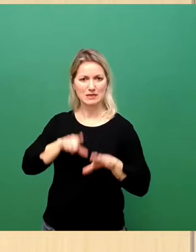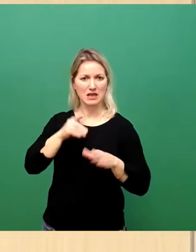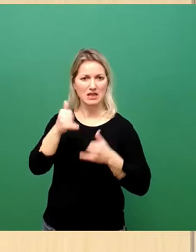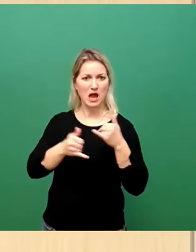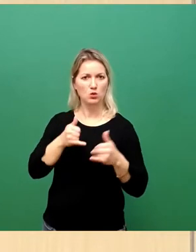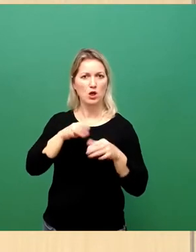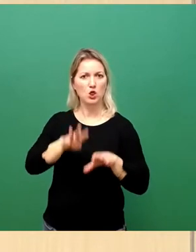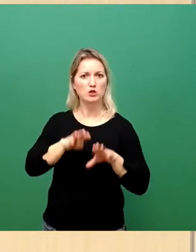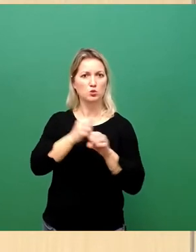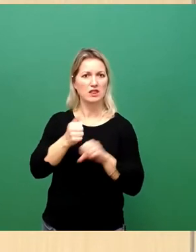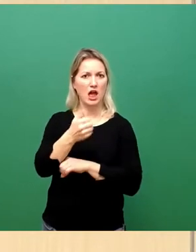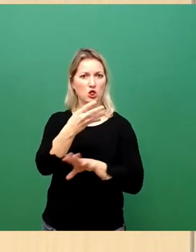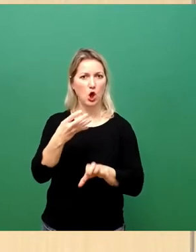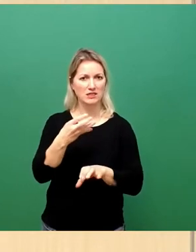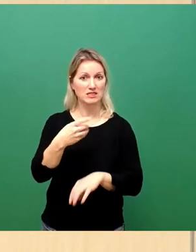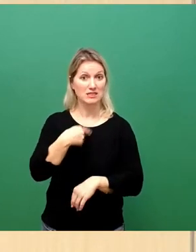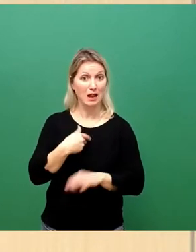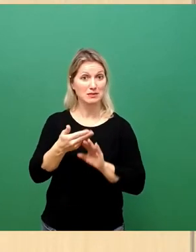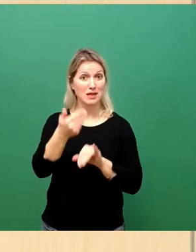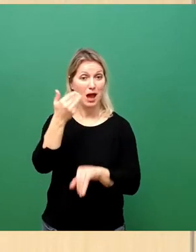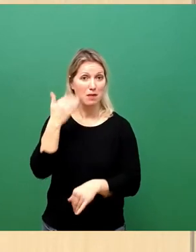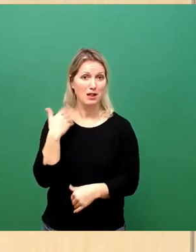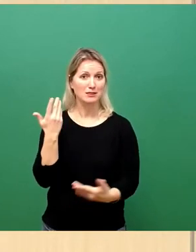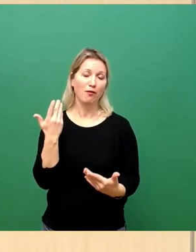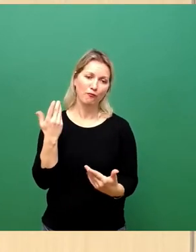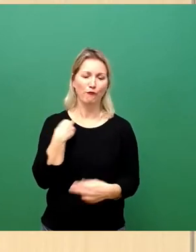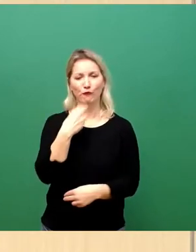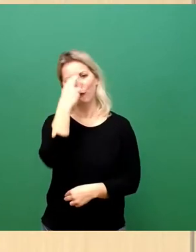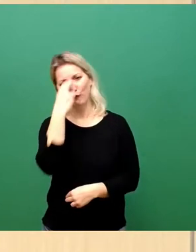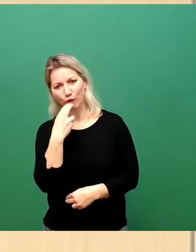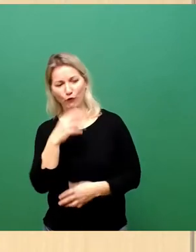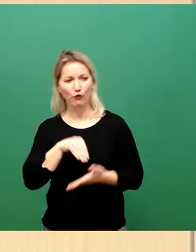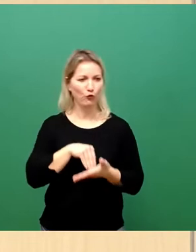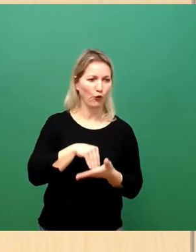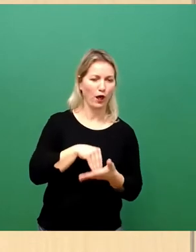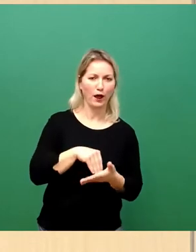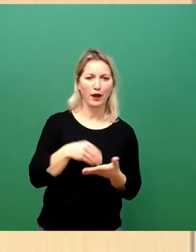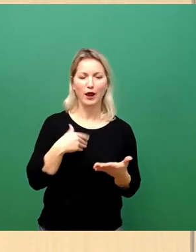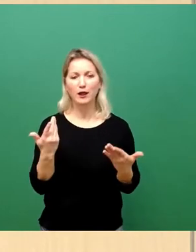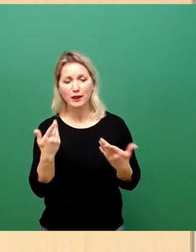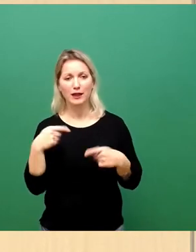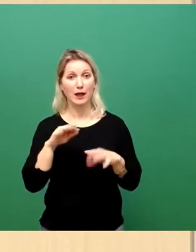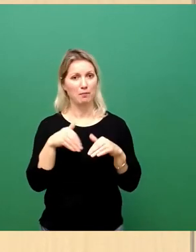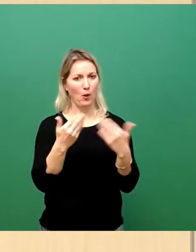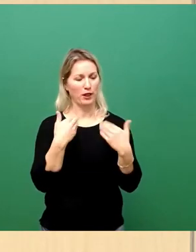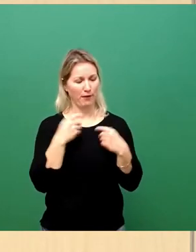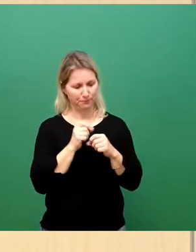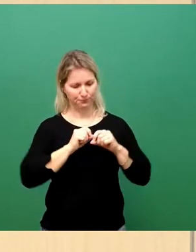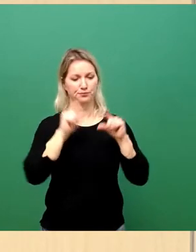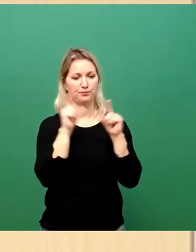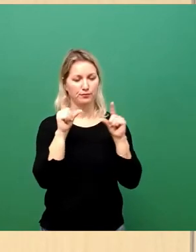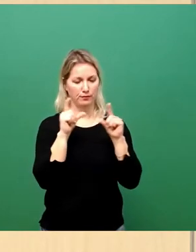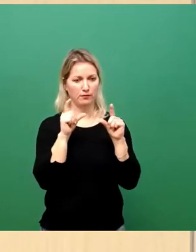Ich war damals noch eine sicherlich auch naive jugendliche Schülerin. Wir wachten an dem Morgen auf und wir hatten schlicht